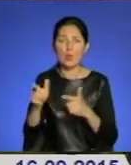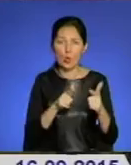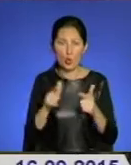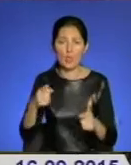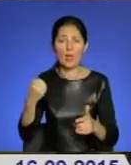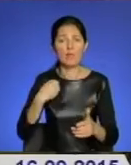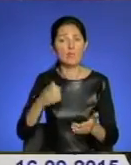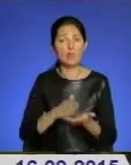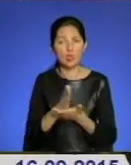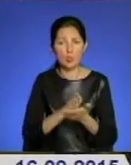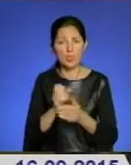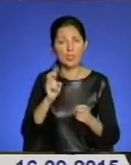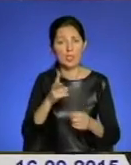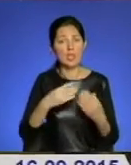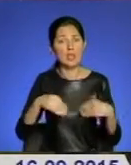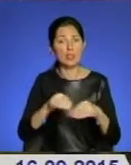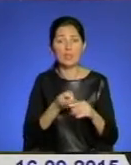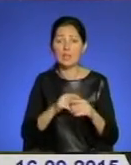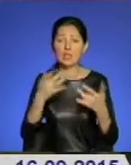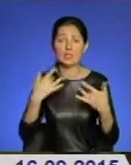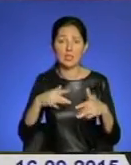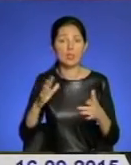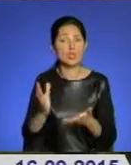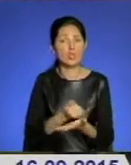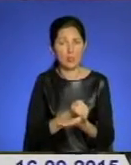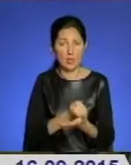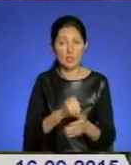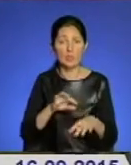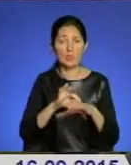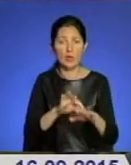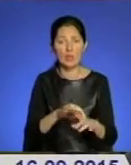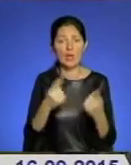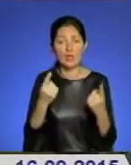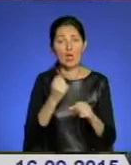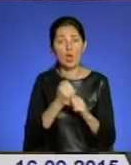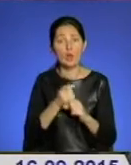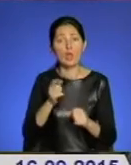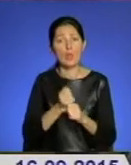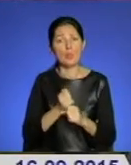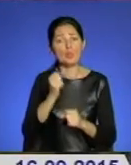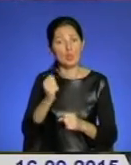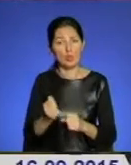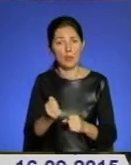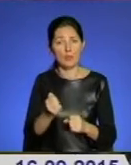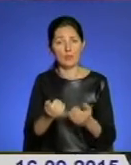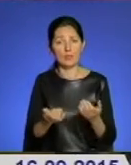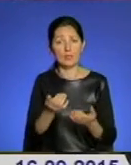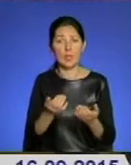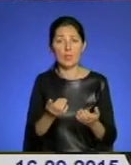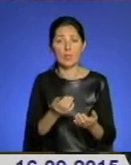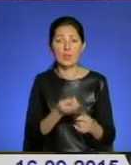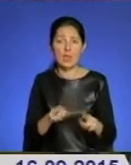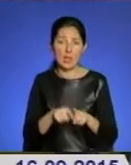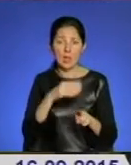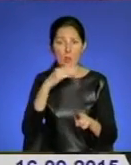які звільняються в запас, проведена огромна робота з їх працевлаштуванням. Ну, може, не так багато для нашого вузу,